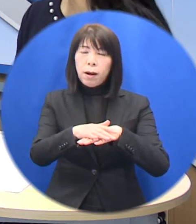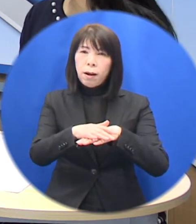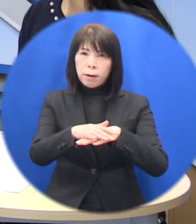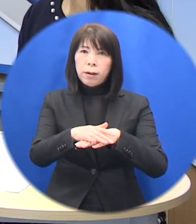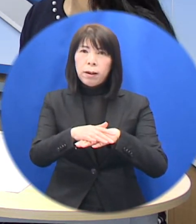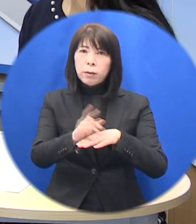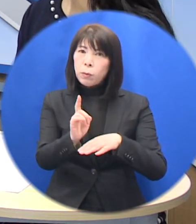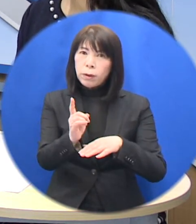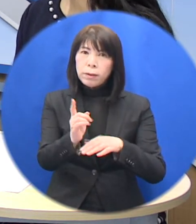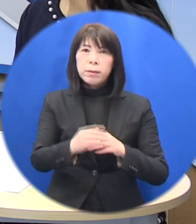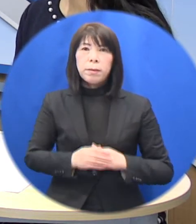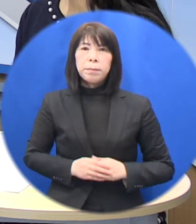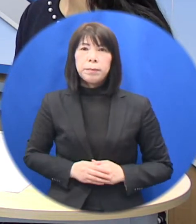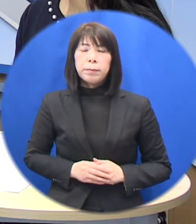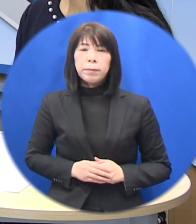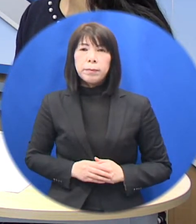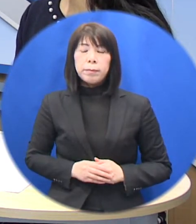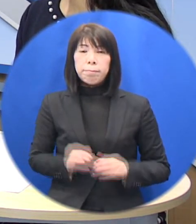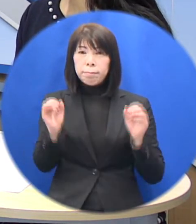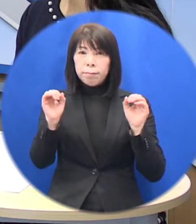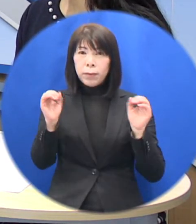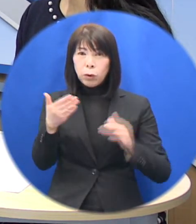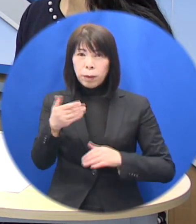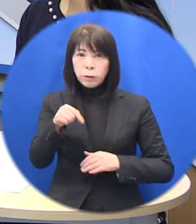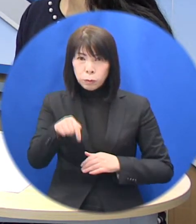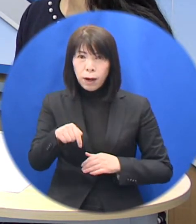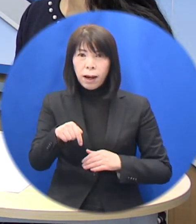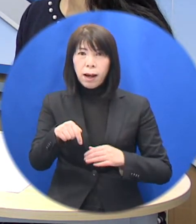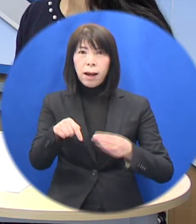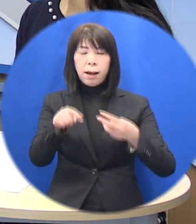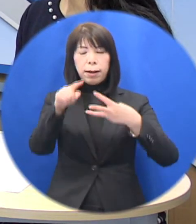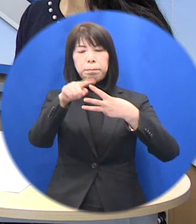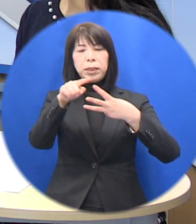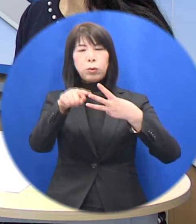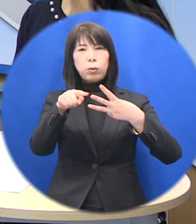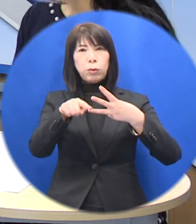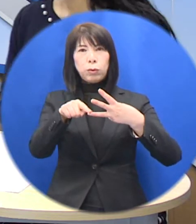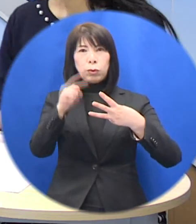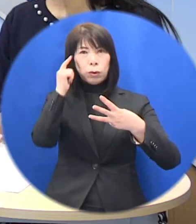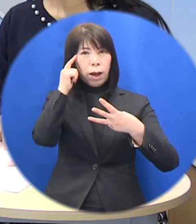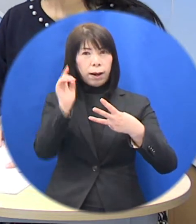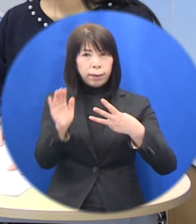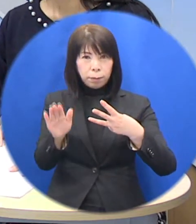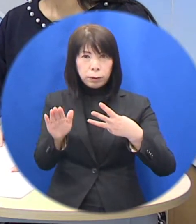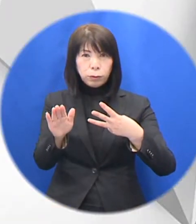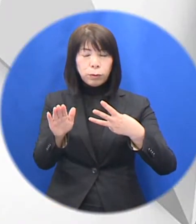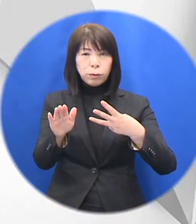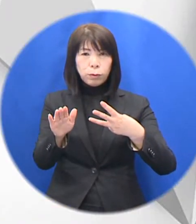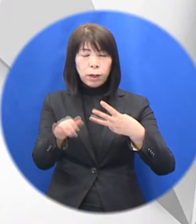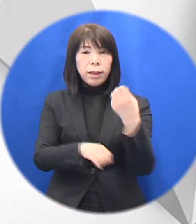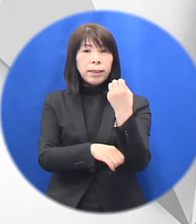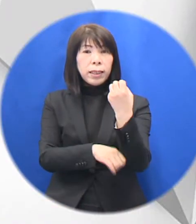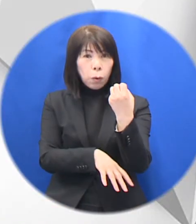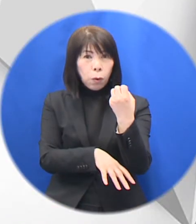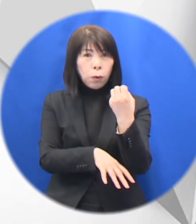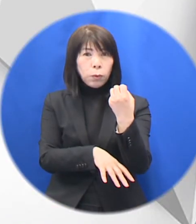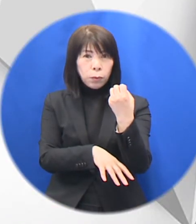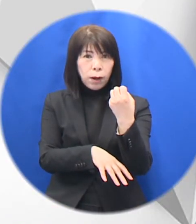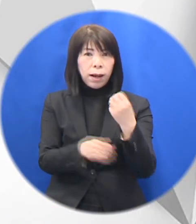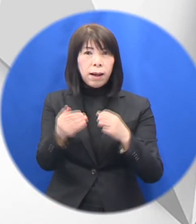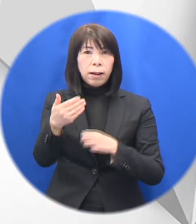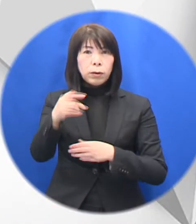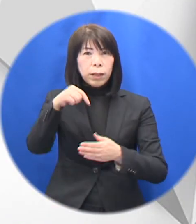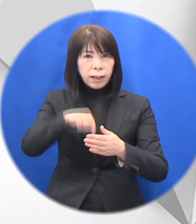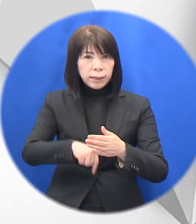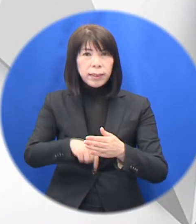でしょうか？ 豊島区はですね、3つの方式を考えてまして、基本になるのがですね、区内